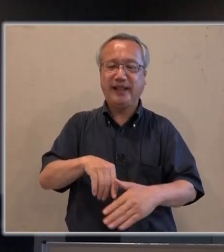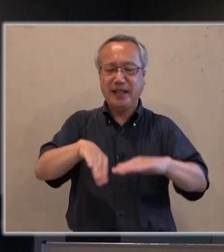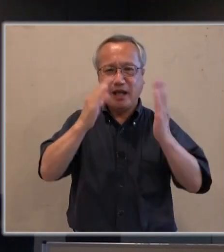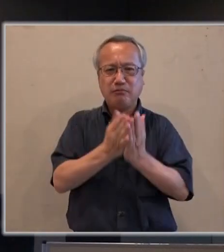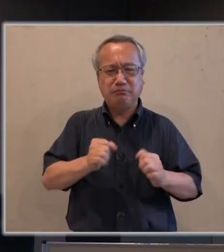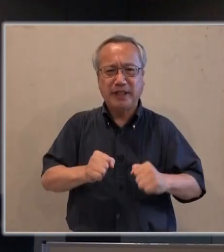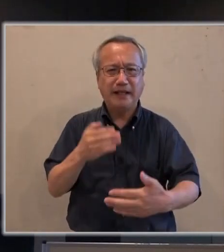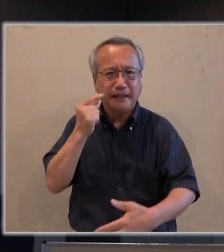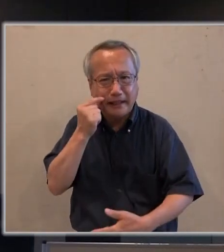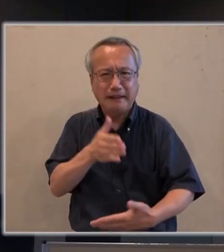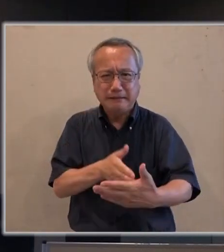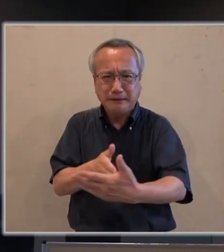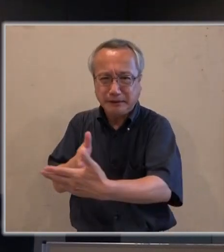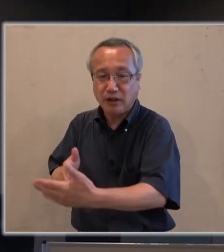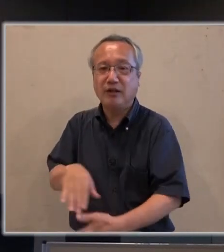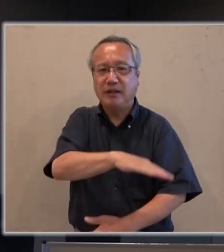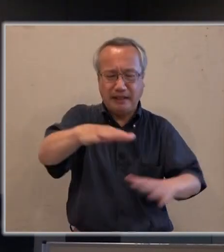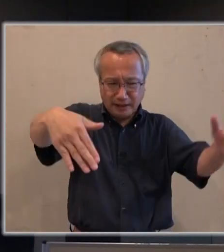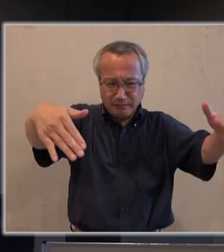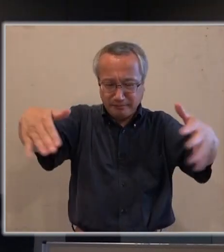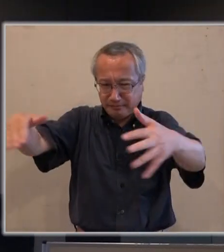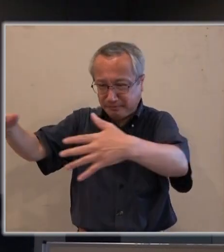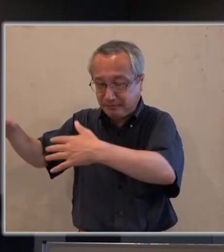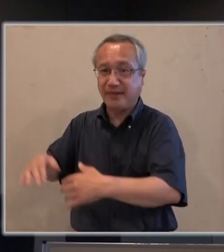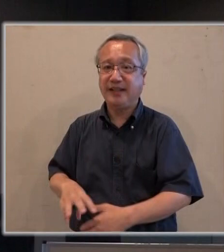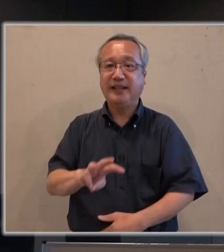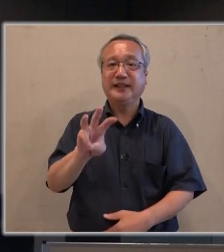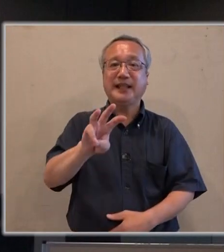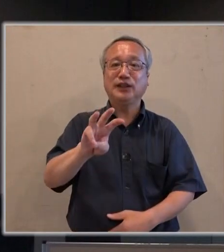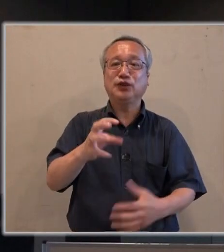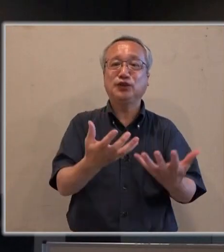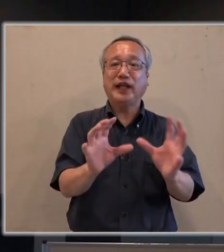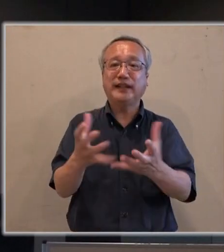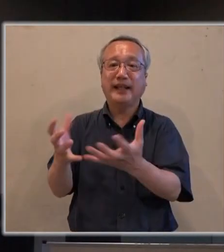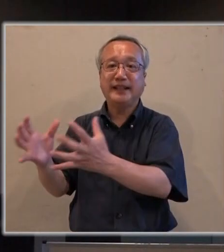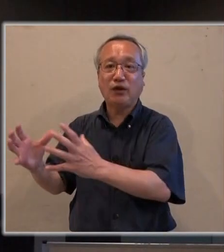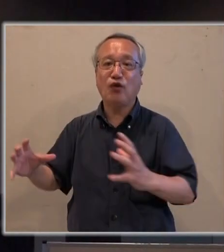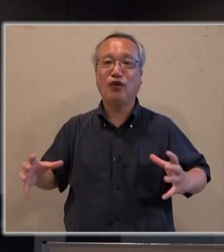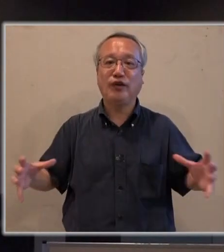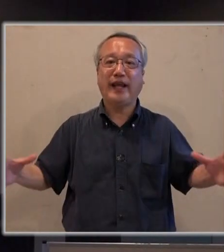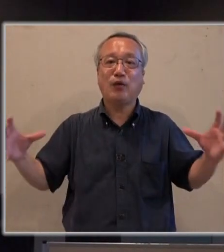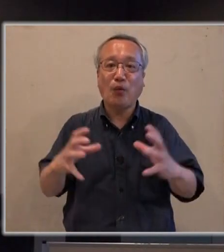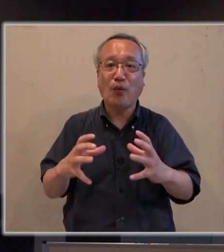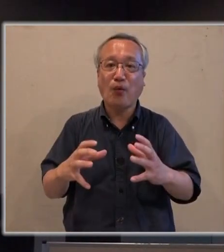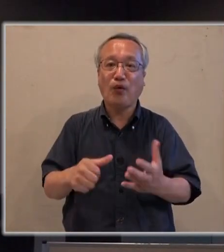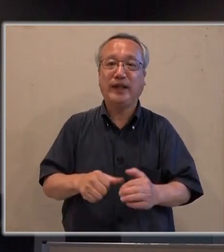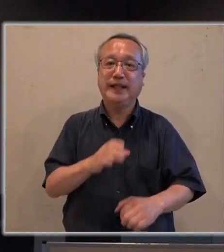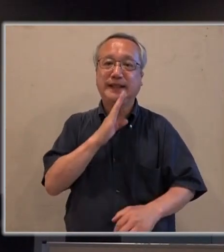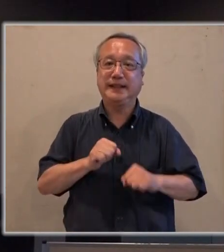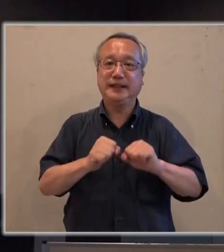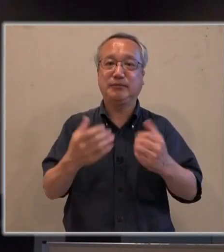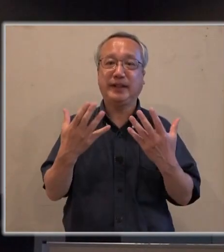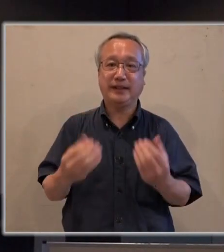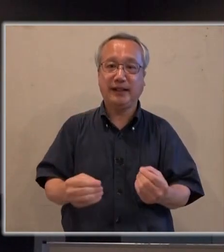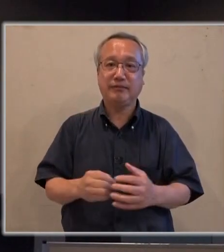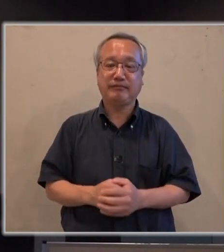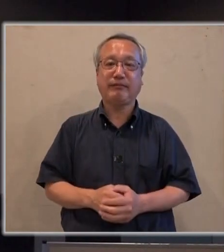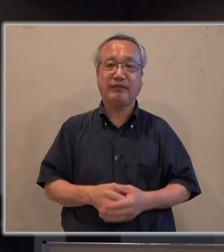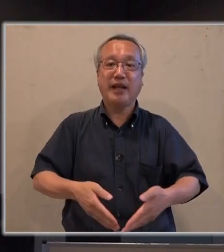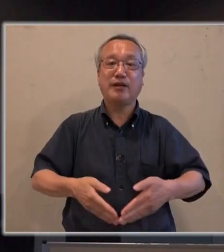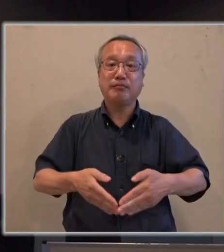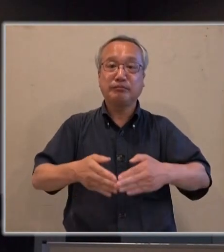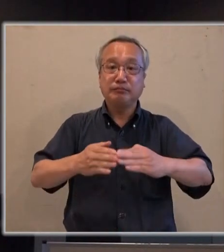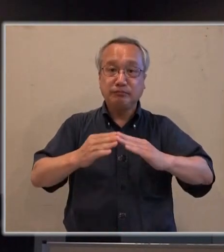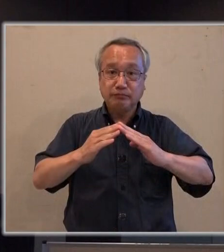、みんなの夢にしていこうということで、278名30団体の連合プロジェクトとして実施しました。そうして達成した映像がこちらなんですけ